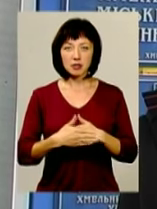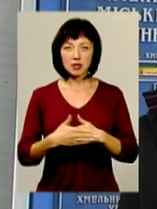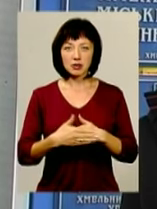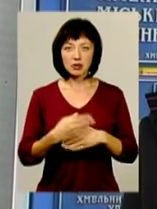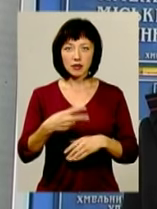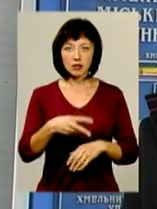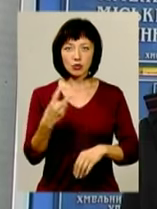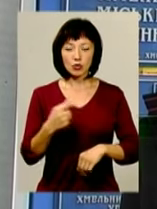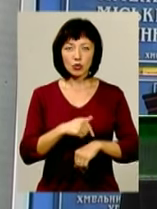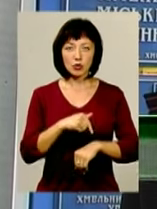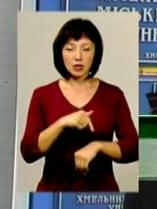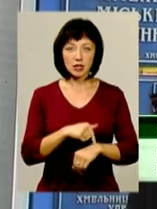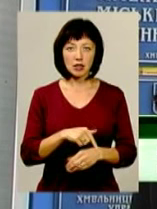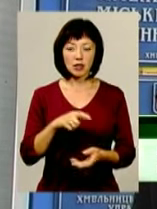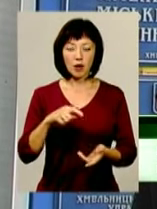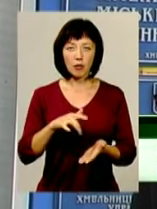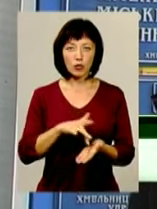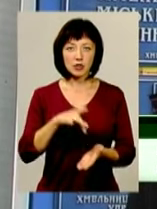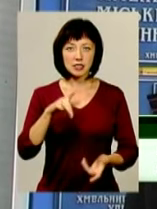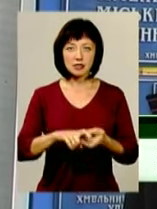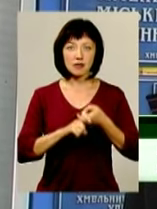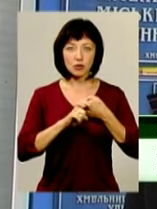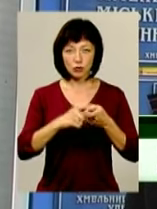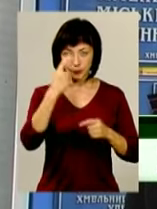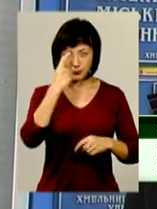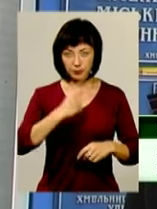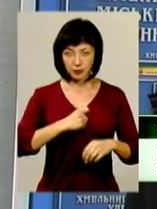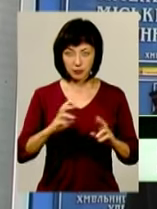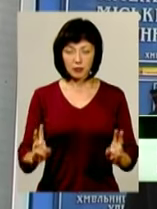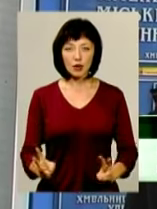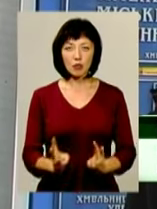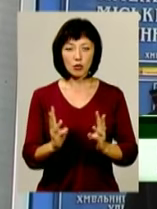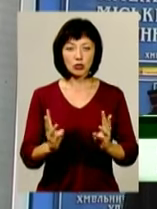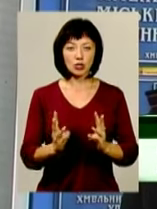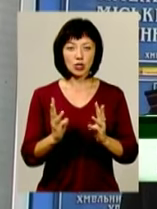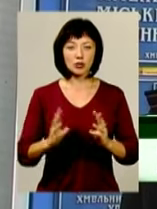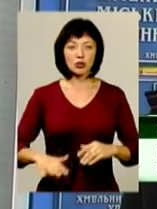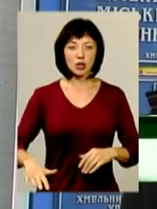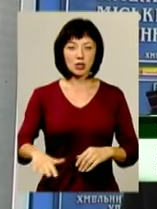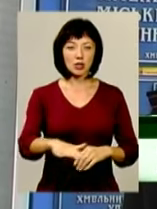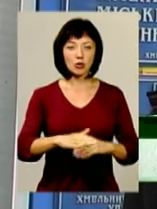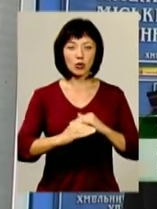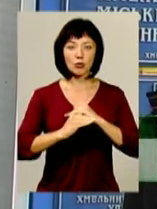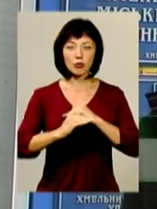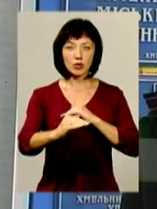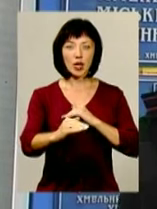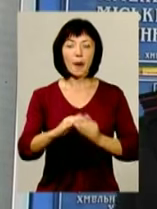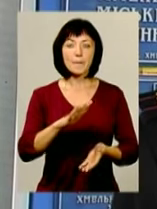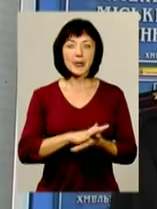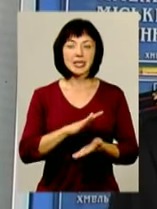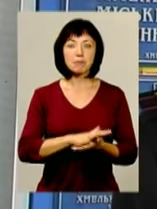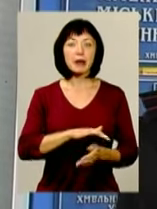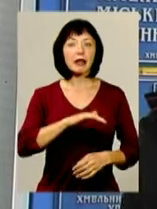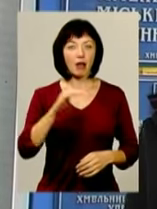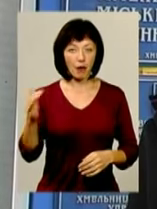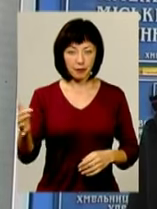зв'язку оперативно-рятувальної частини поступило повідомлення про пожежу на території полігону з утилізації твердих побутових